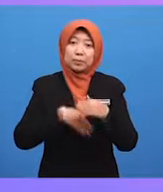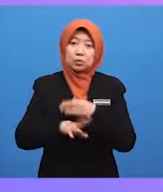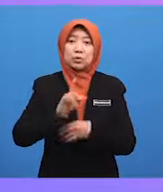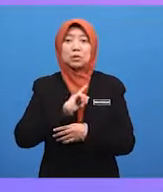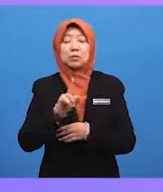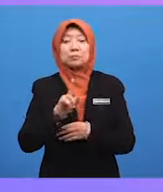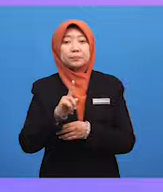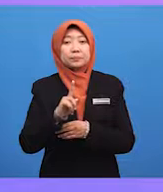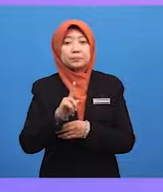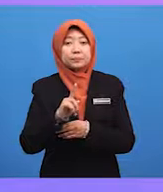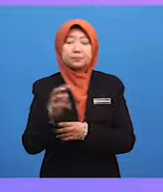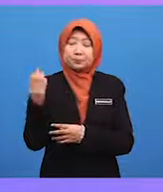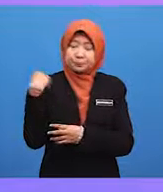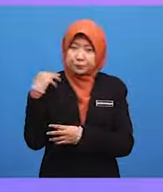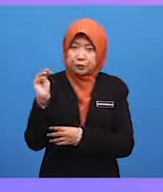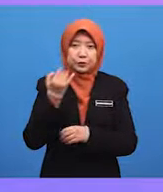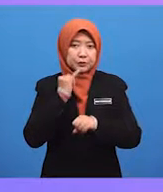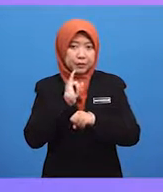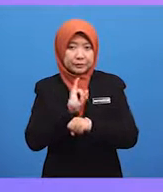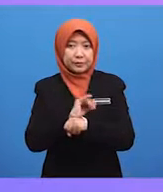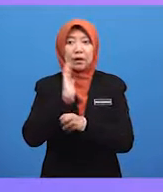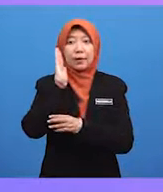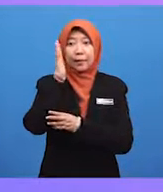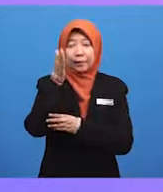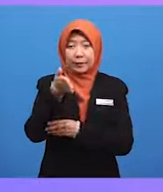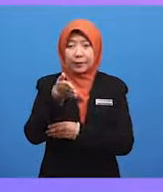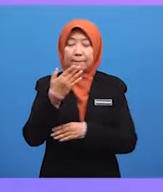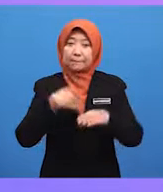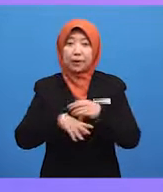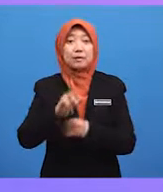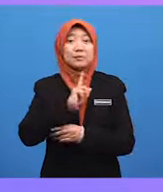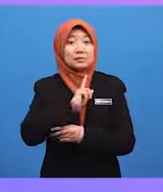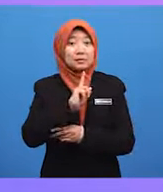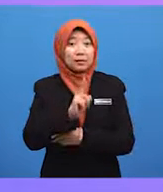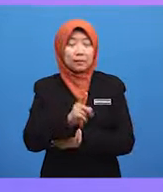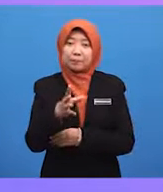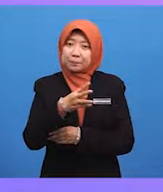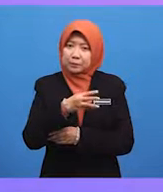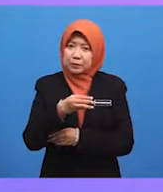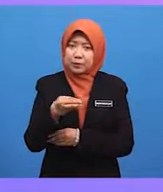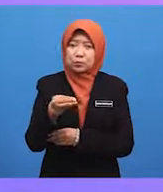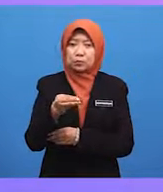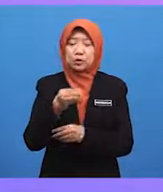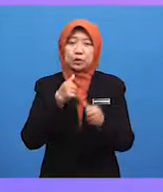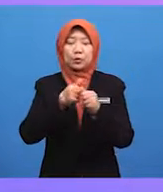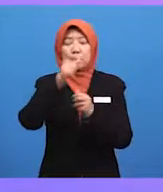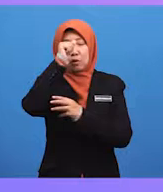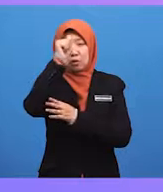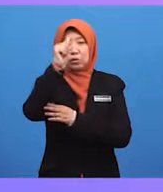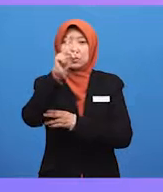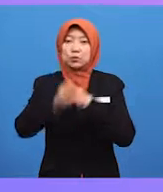semula. Mereka juga berjanji akan memeluk agama Islam dan menyembah Allah selama